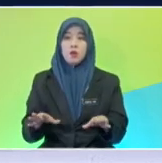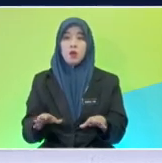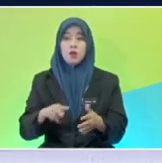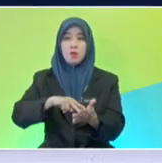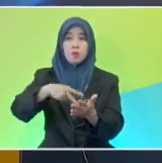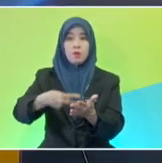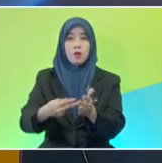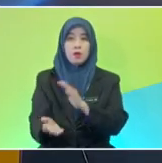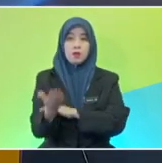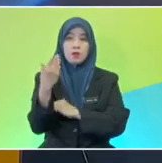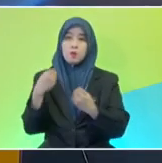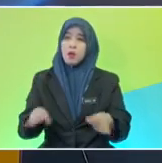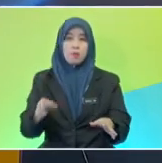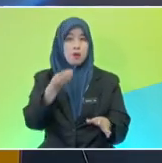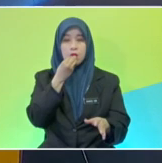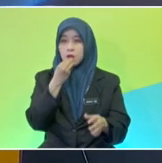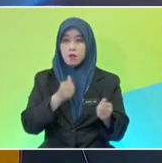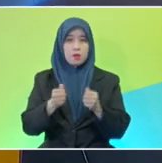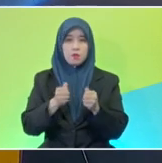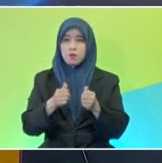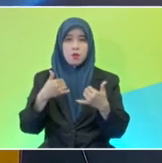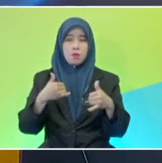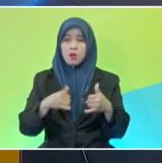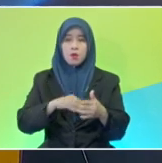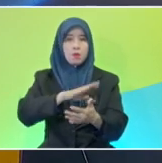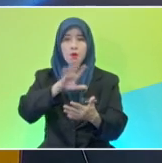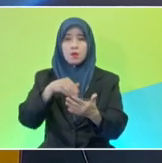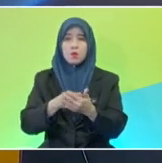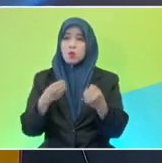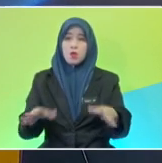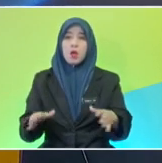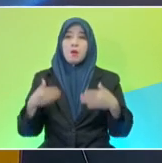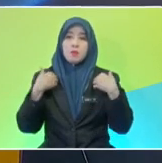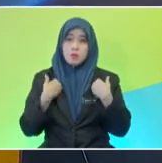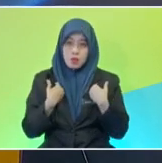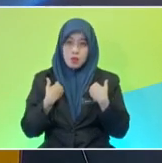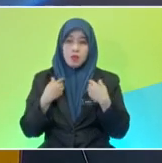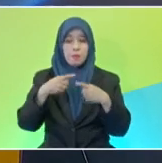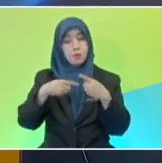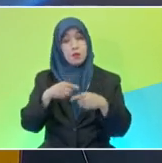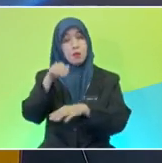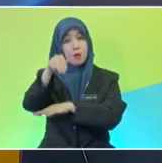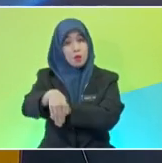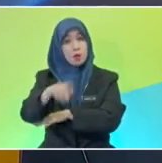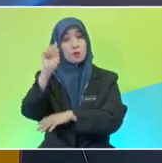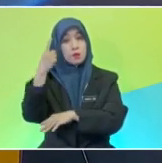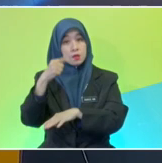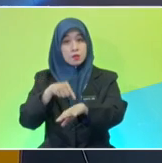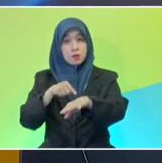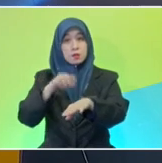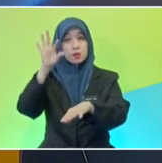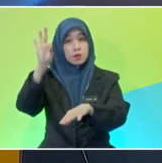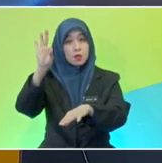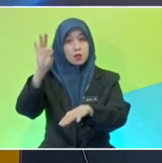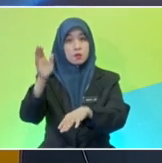dah makan, kita dah buat aktiviti lagi, kita dah bermain kan. Kita mesti penat. Dan bila waktu malam saja, dalam pukul 9 hingga pukul 10 macam tu,